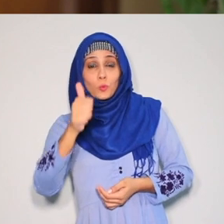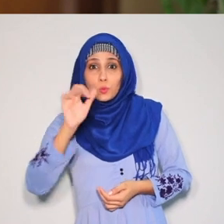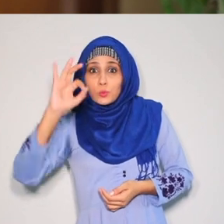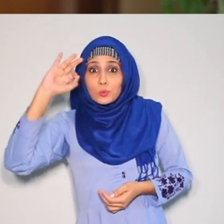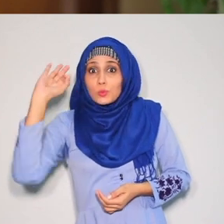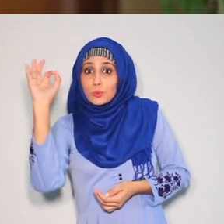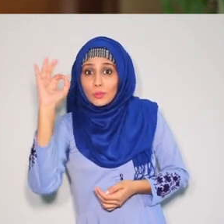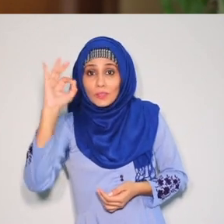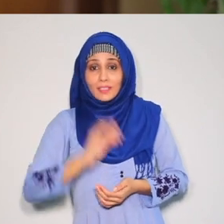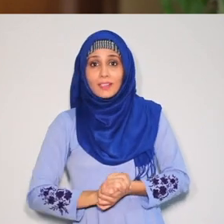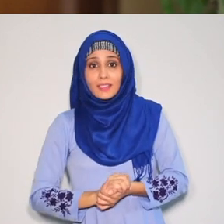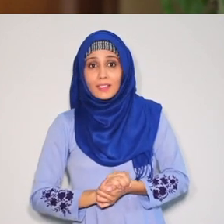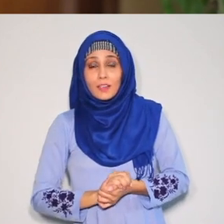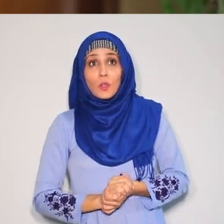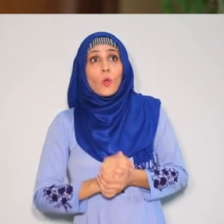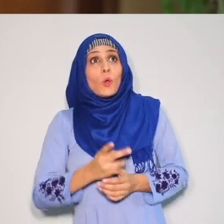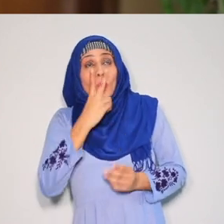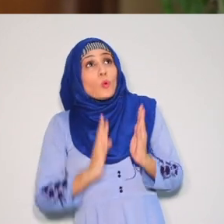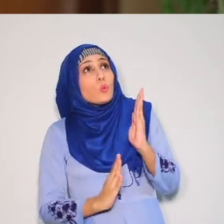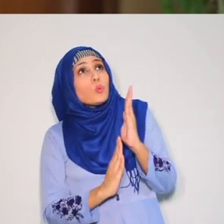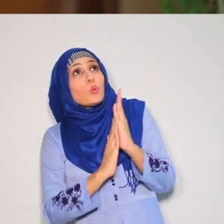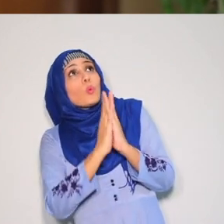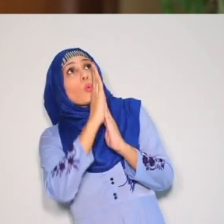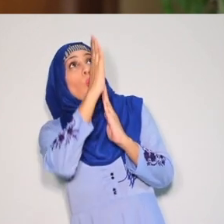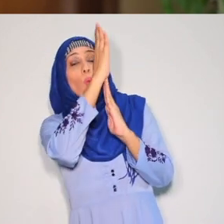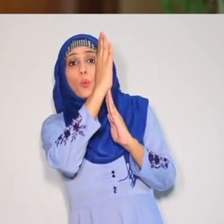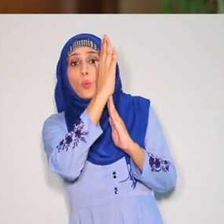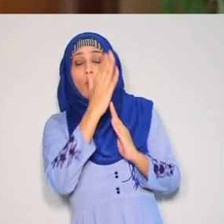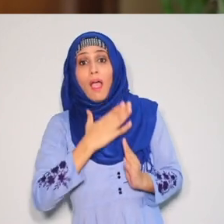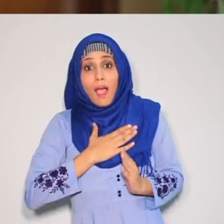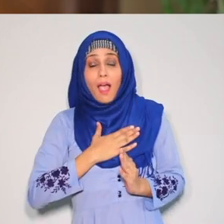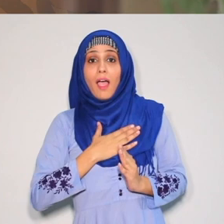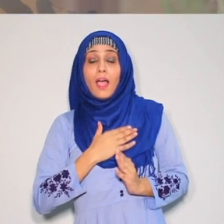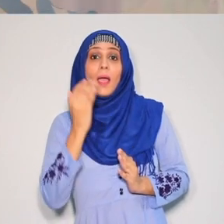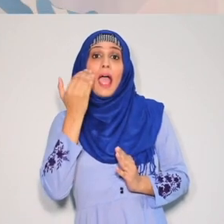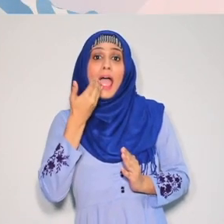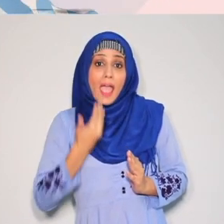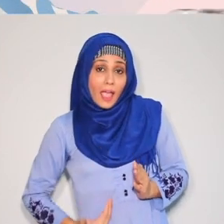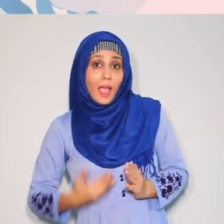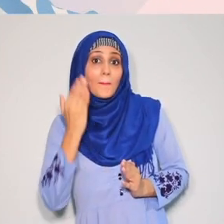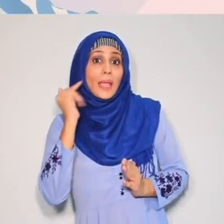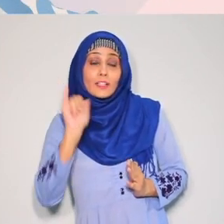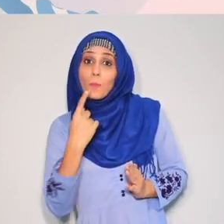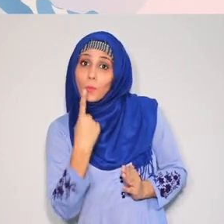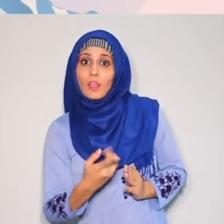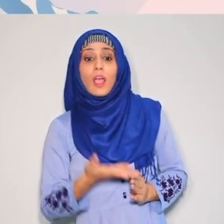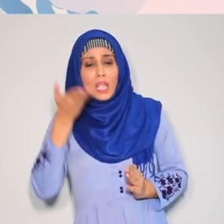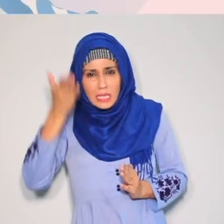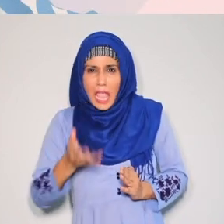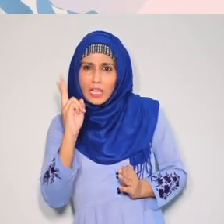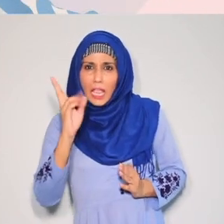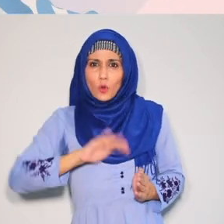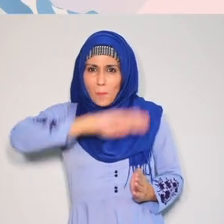जबरदस्त, ये कितना ऊंचा है, बूम बूम ने हैरानी से कहा। तो ये